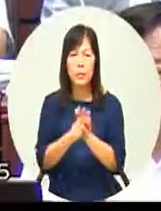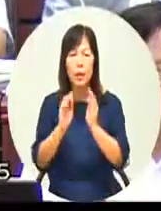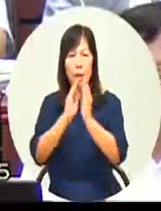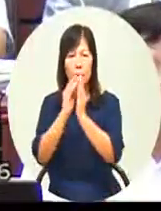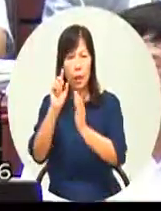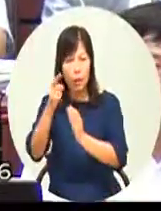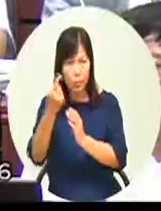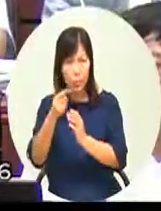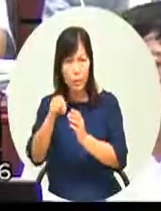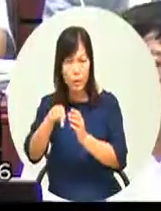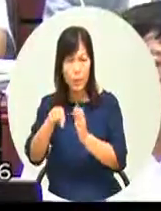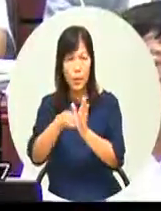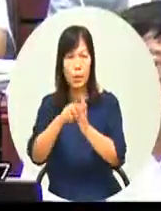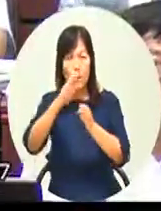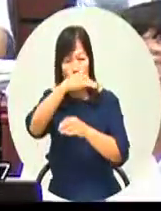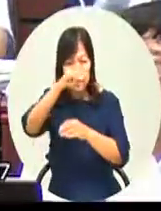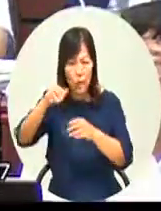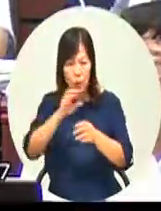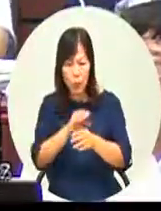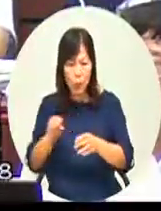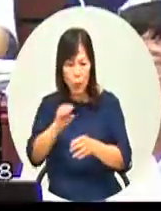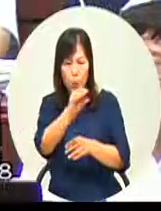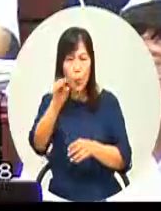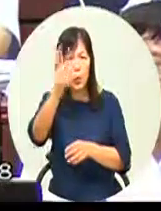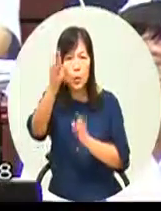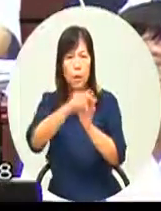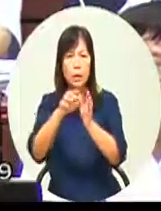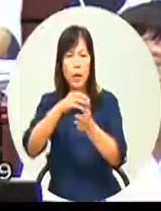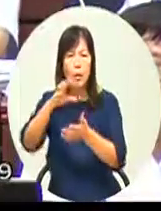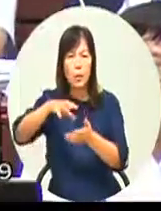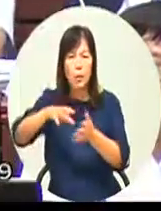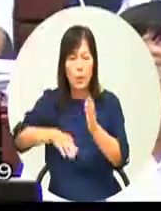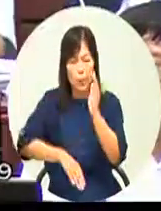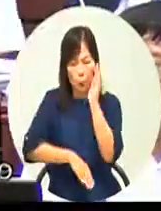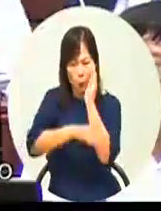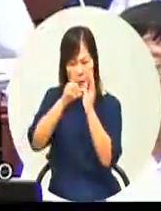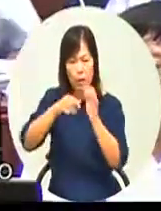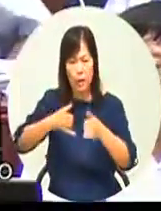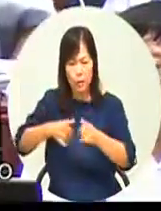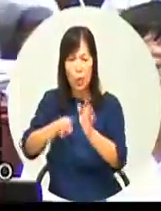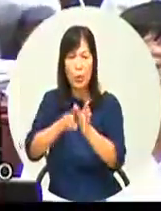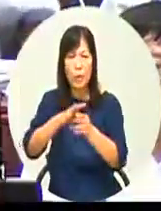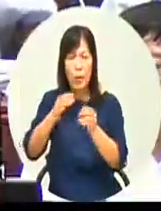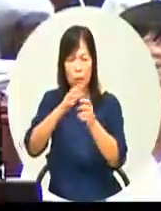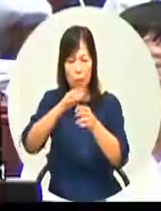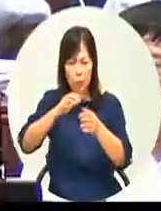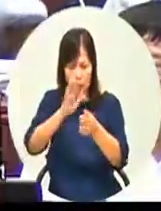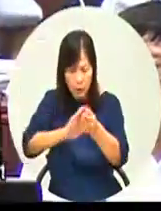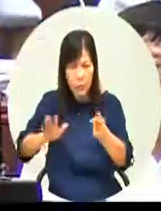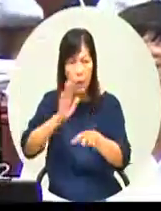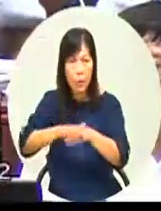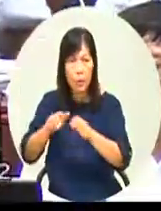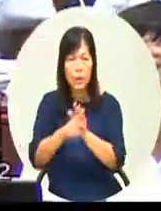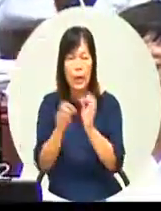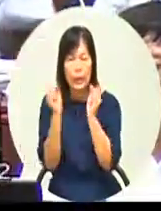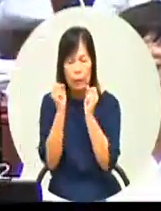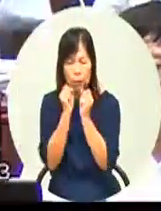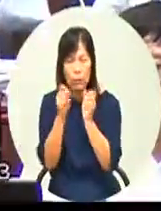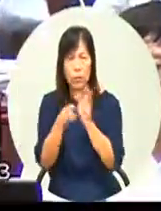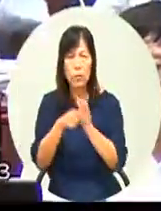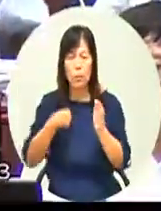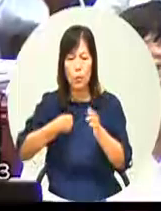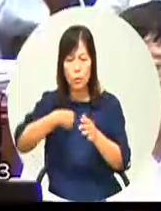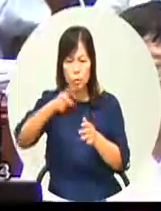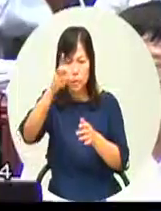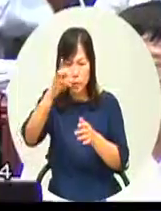因为有一些这个山路的问题，所以在汛期的时候，它可能道路会有受到一些影响。但是在冬天呢，其实我去过好几次，